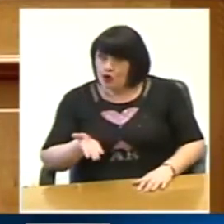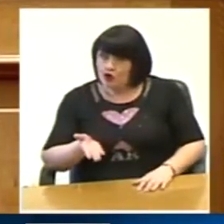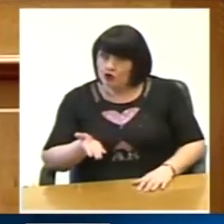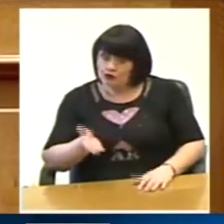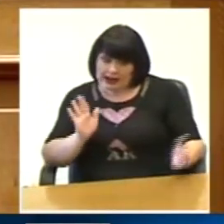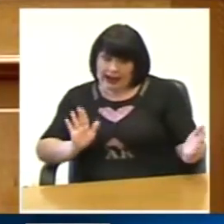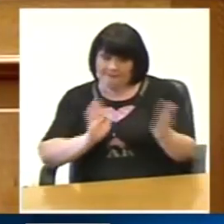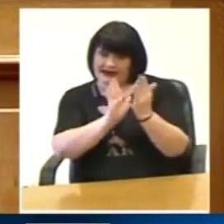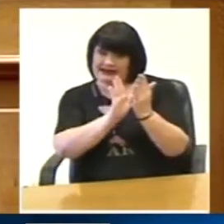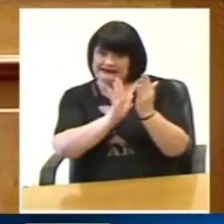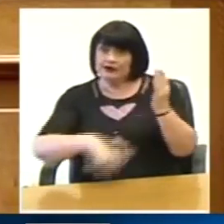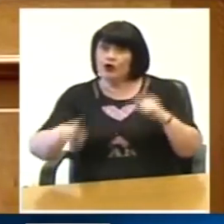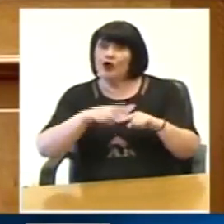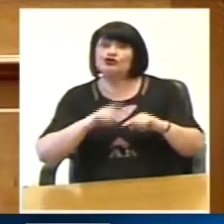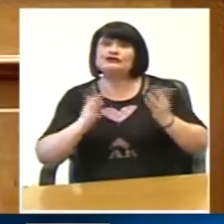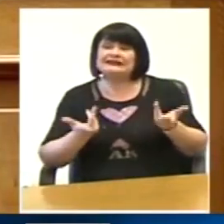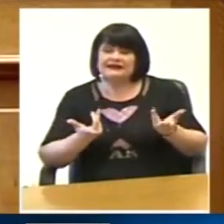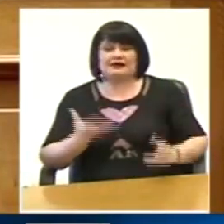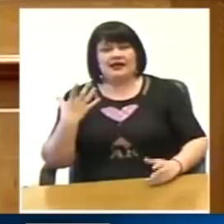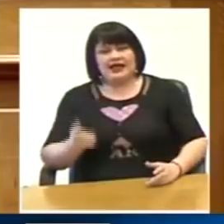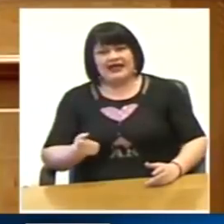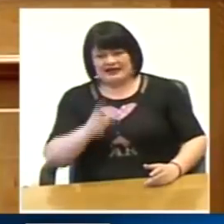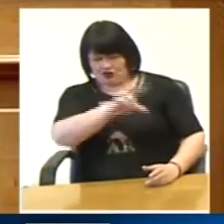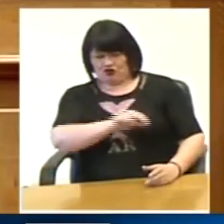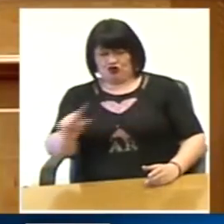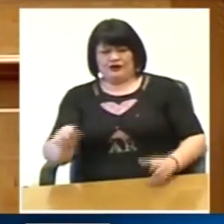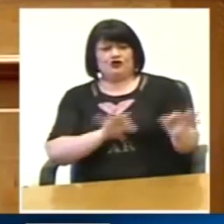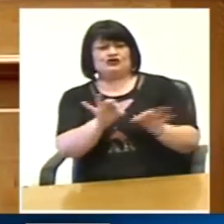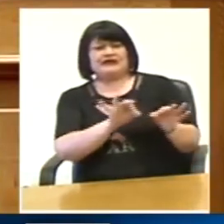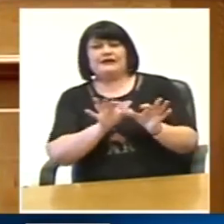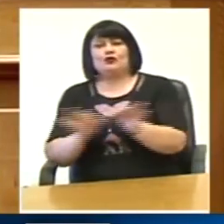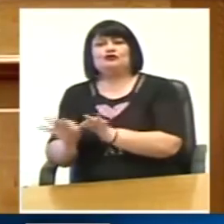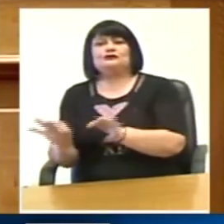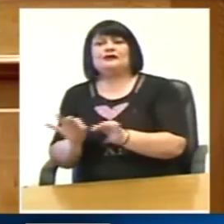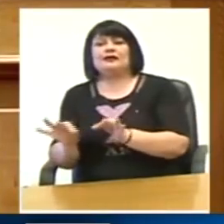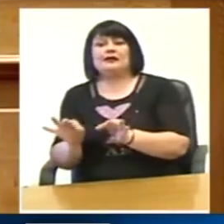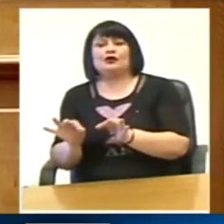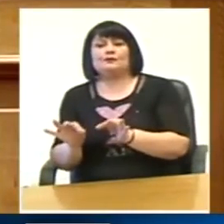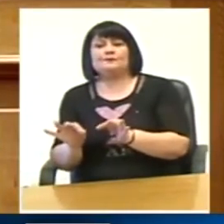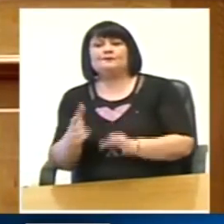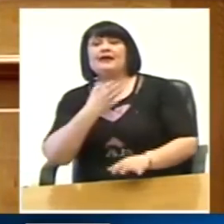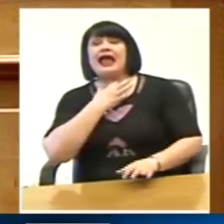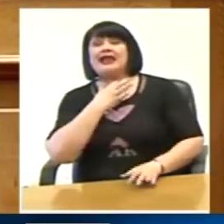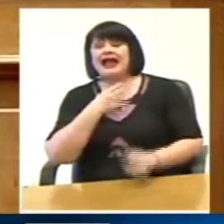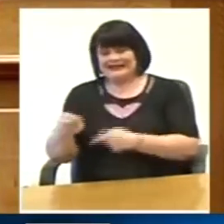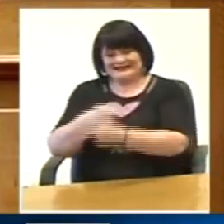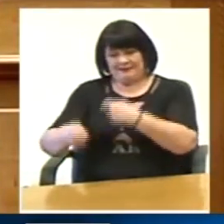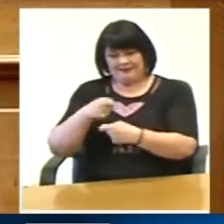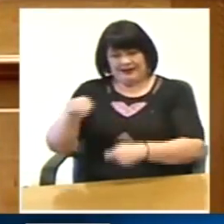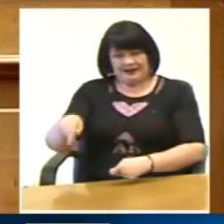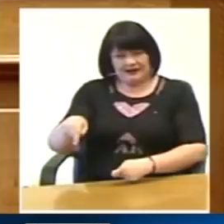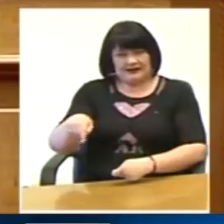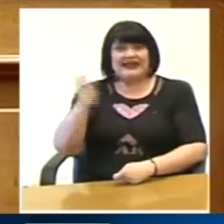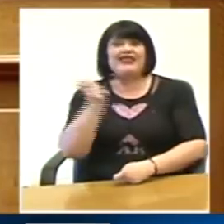απέναντί του έχει έναν ενιαίο σχεδιασμό. Το σχεδιασμό που υπαγορεύεται από τις ανάγκες των επιχειρηματικών ομίλων και των